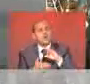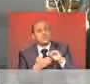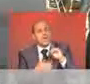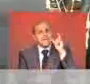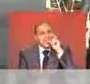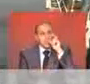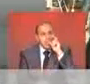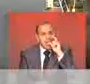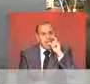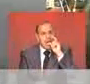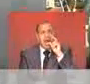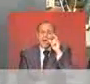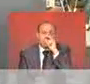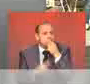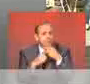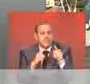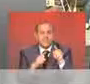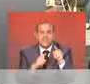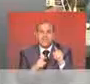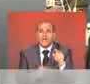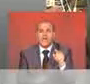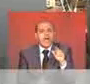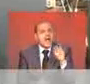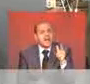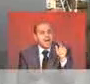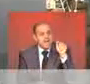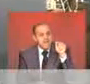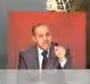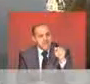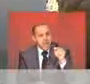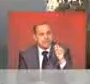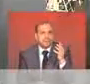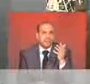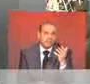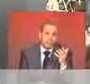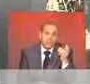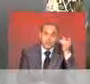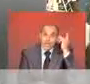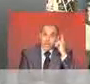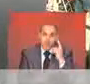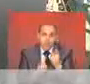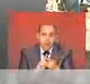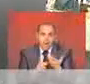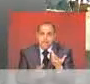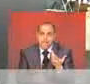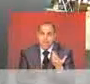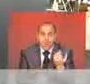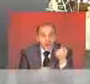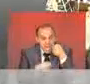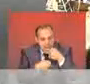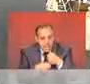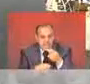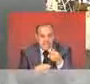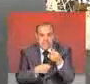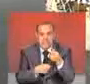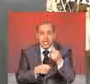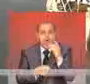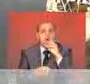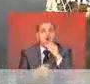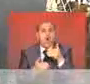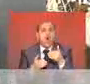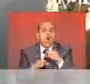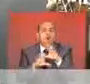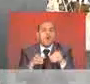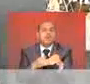لكنها تختلف عن المدن الإسلامية نظرا لوجود عامل تاريخي هام، وهو أن الذي أسس حومة السوق